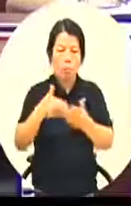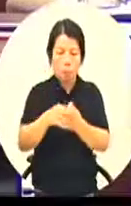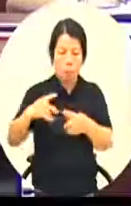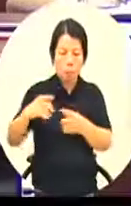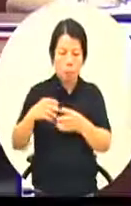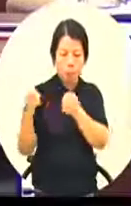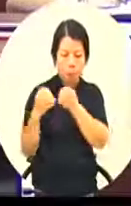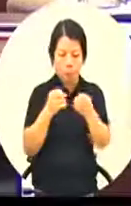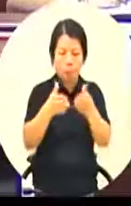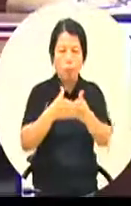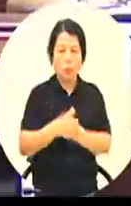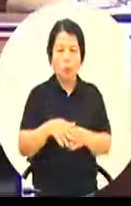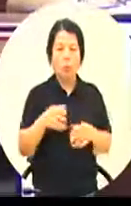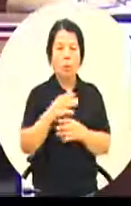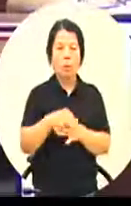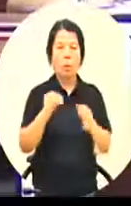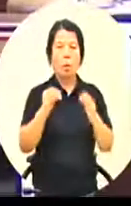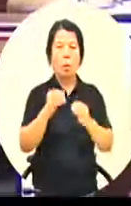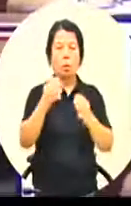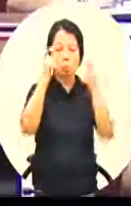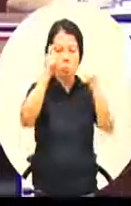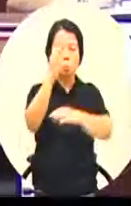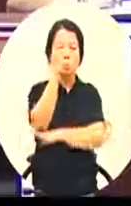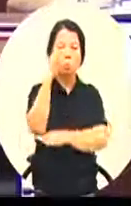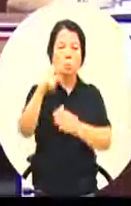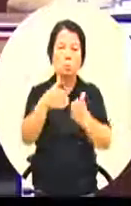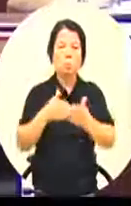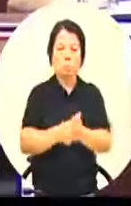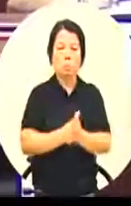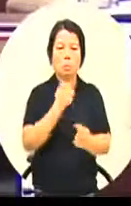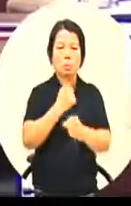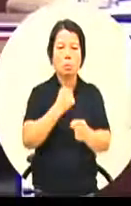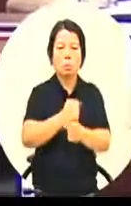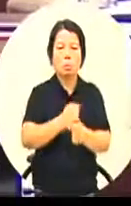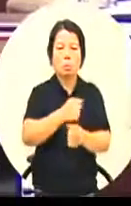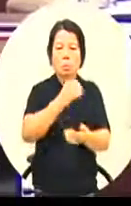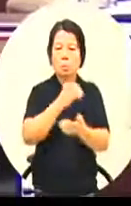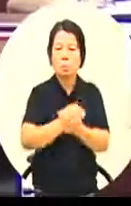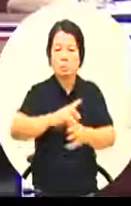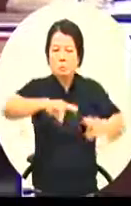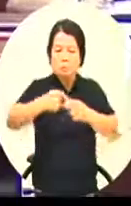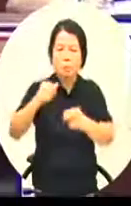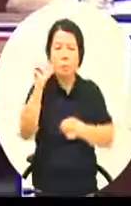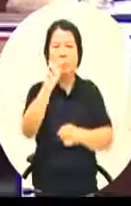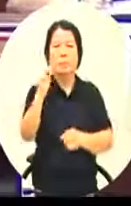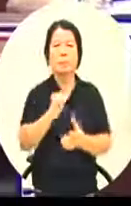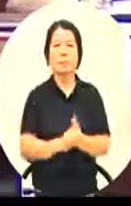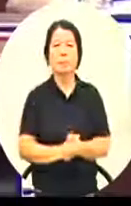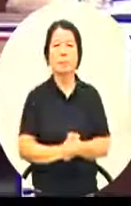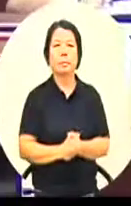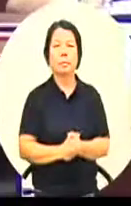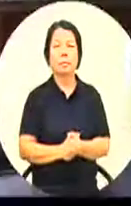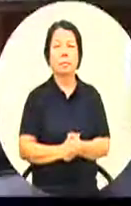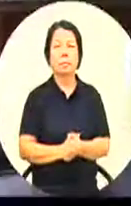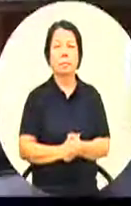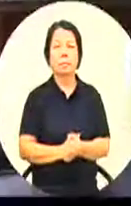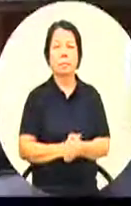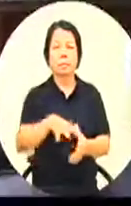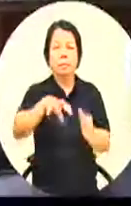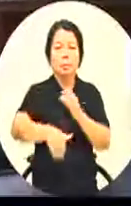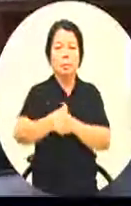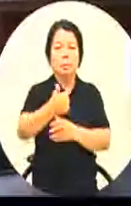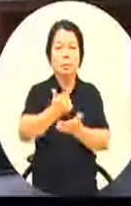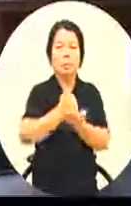决。我们地方政府不能够说啊，我们现在做什么样的大幅度的改变，目前是这个状况。 是，局长您请坐。